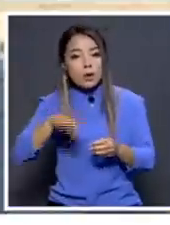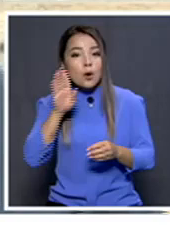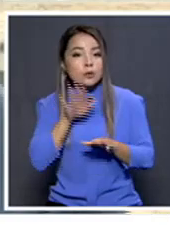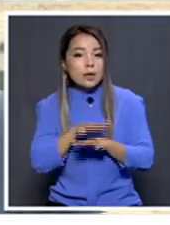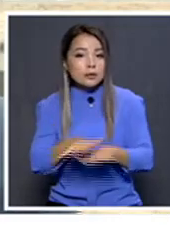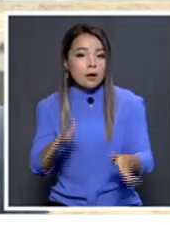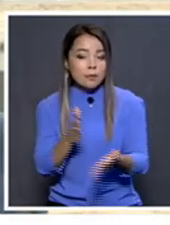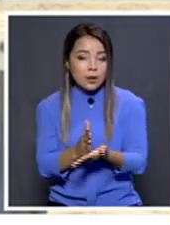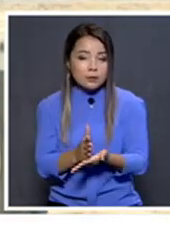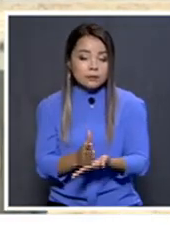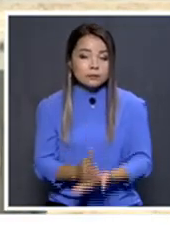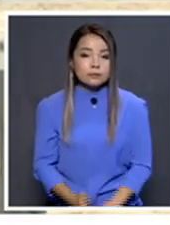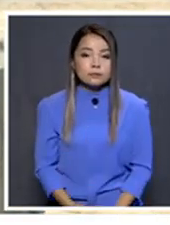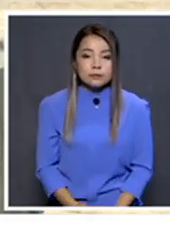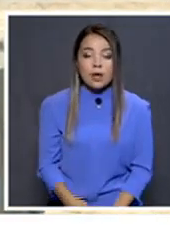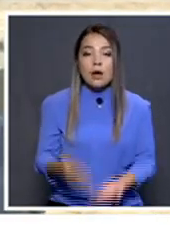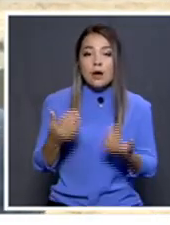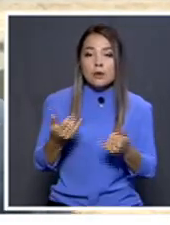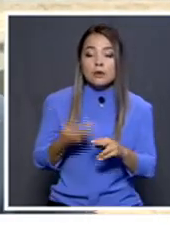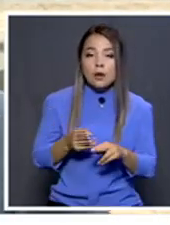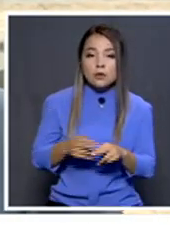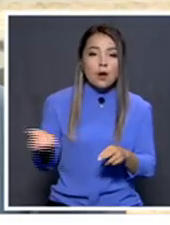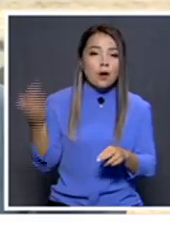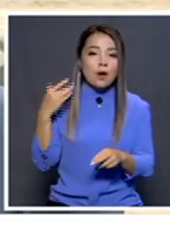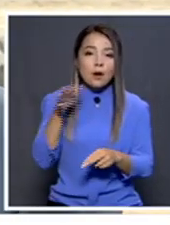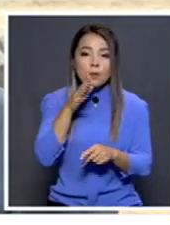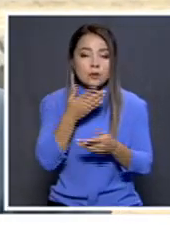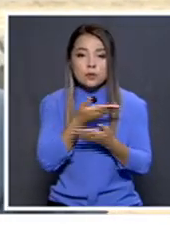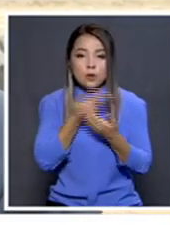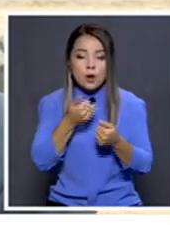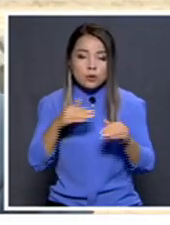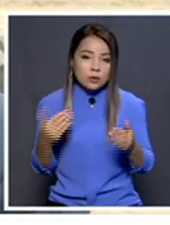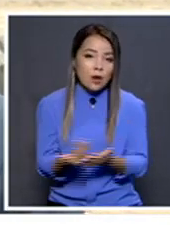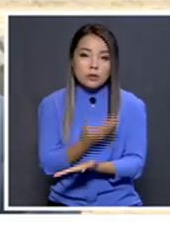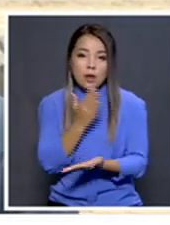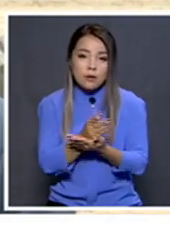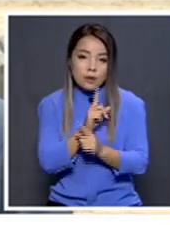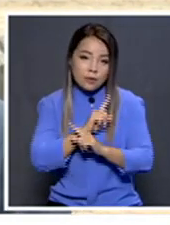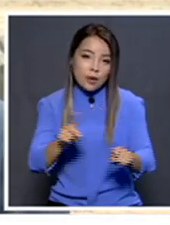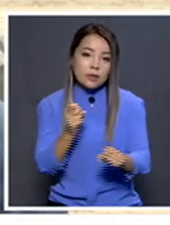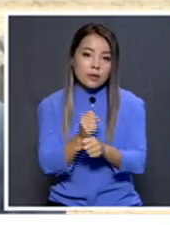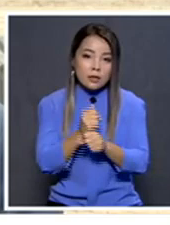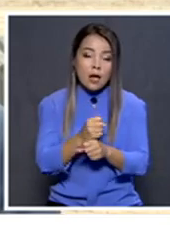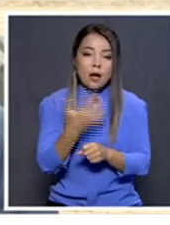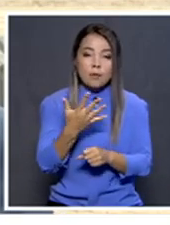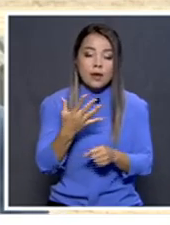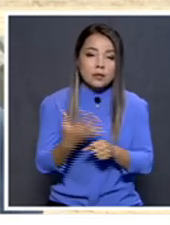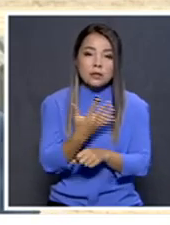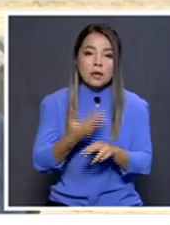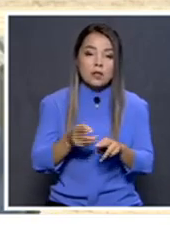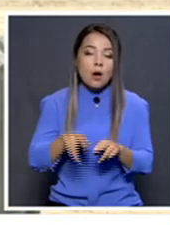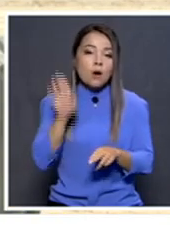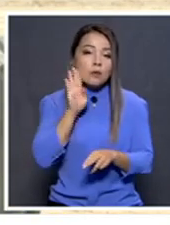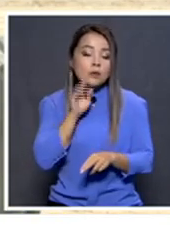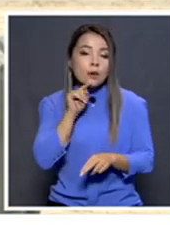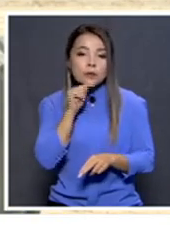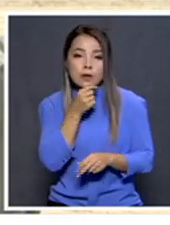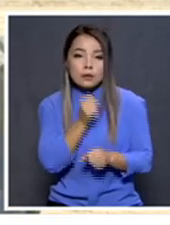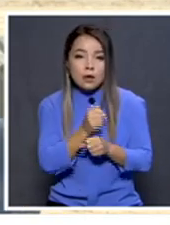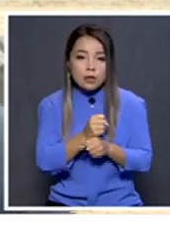суарылады. Артық культивация жасамаймыз, және де суды бес есеге өнімдейді. Және малта талшығын алып